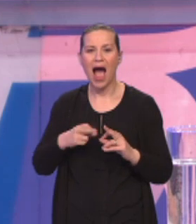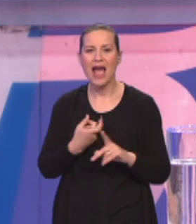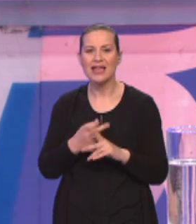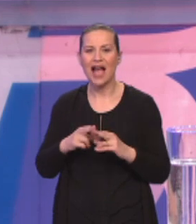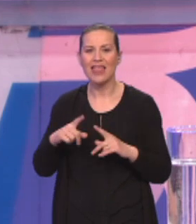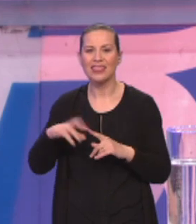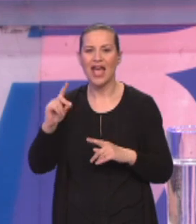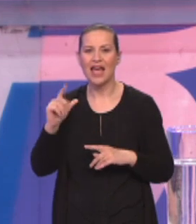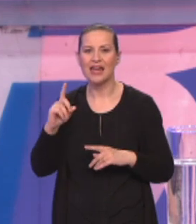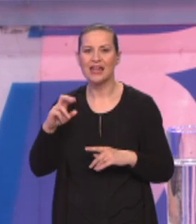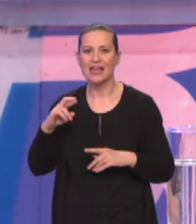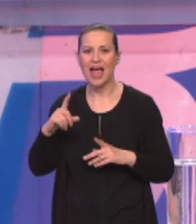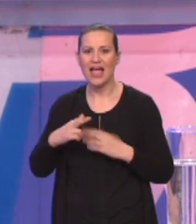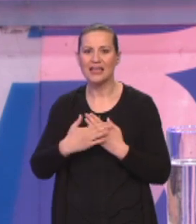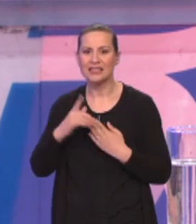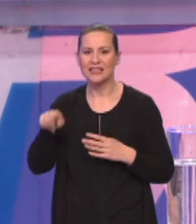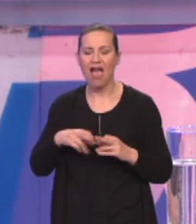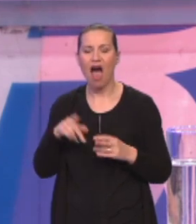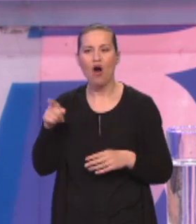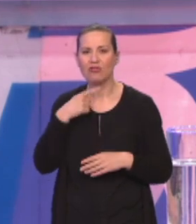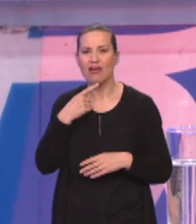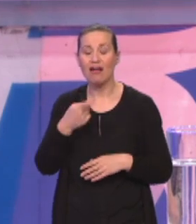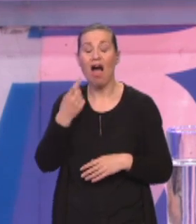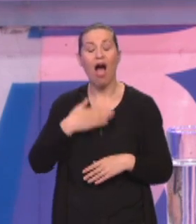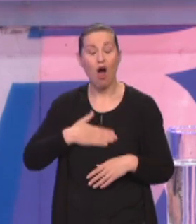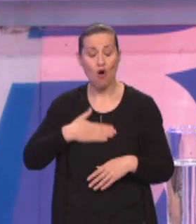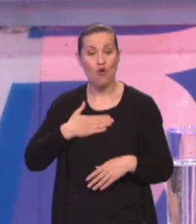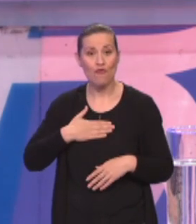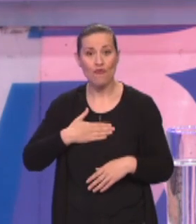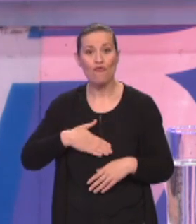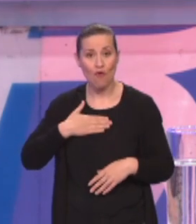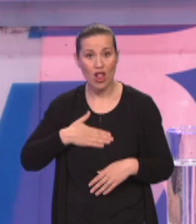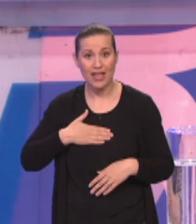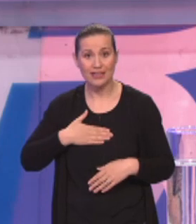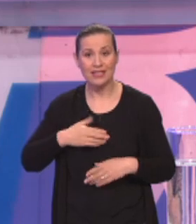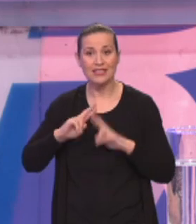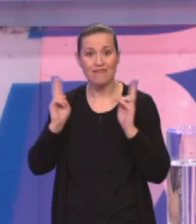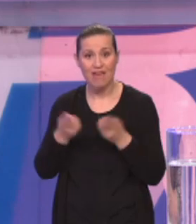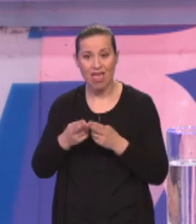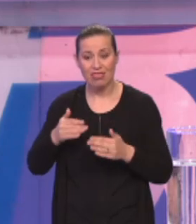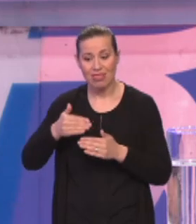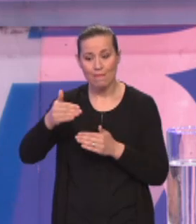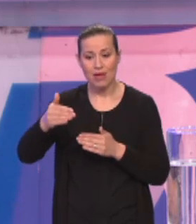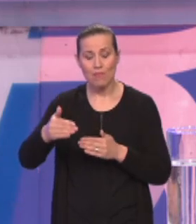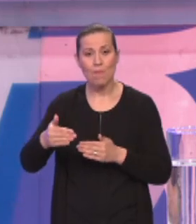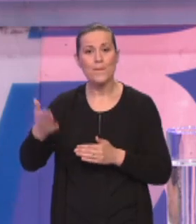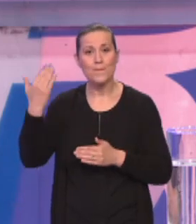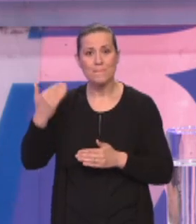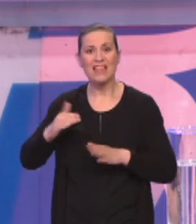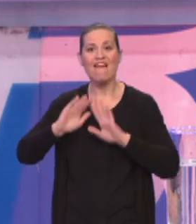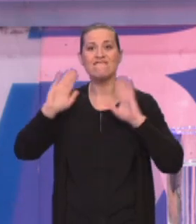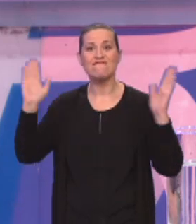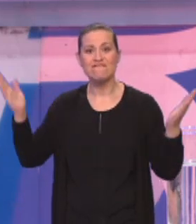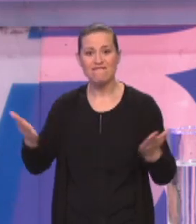rekla: želiš li voljeti svijet, želiš li napredovati, želiš li biti uistinu velik,